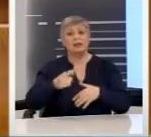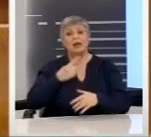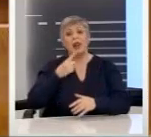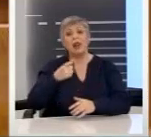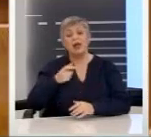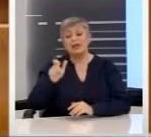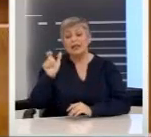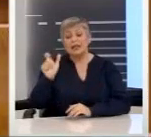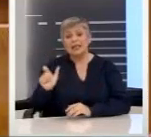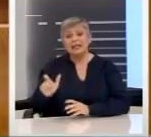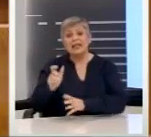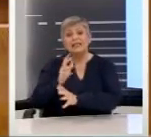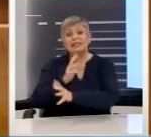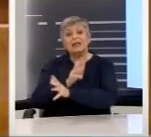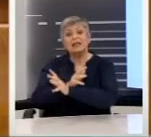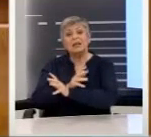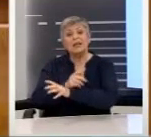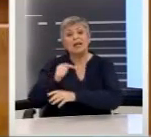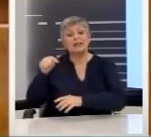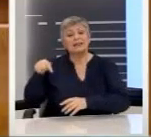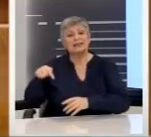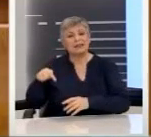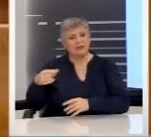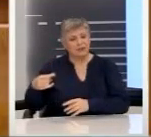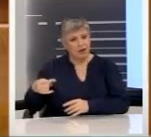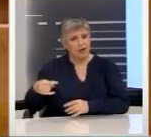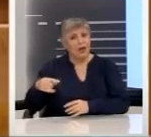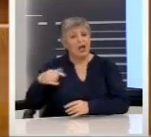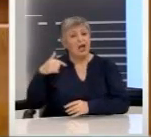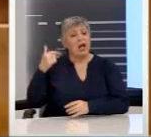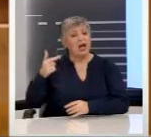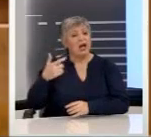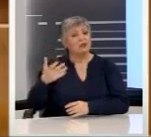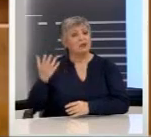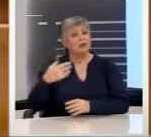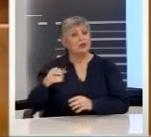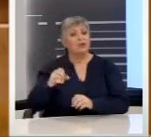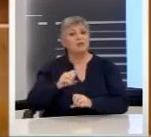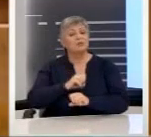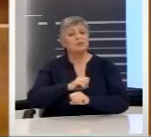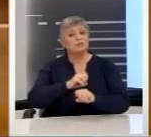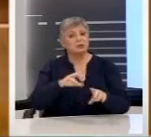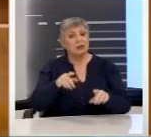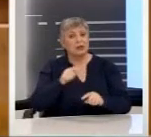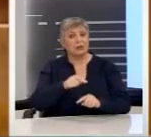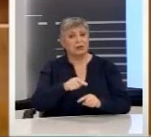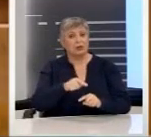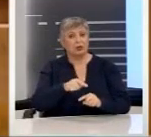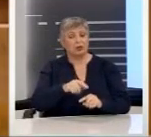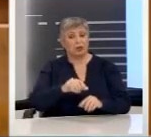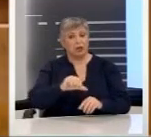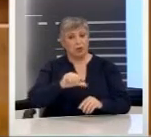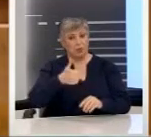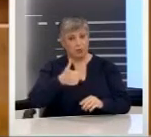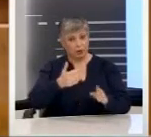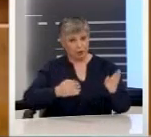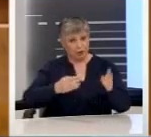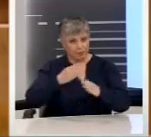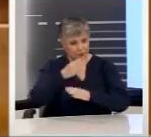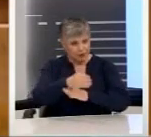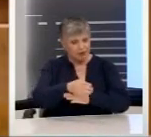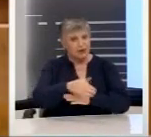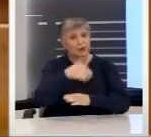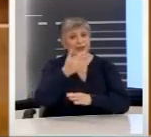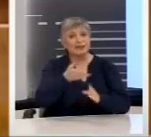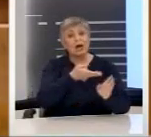Τζίπα είχε επικοινωνήσει πριν πάει στη φυλακή με την εισαγγελέα του Ρεοπάγου και την ενημέρωσε και μετά την φυγή της από τη φυλακή, λέγοντας ότι αρνήθηκε τελικά ο Γιαννουσάκης